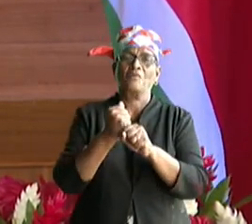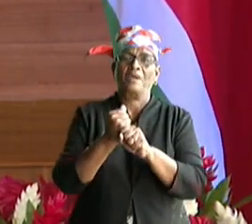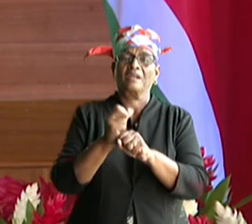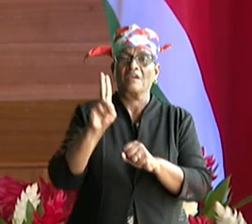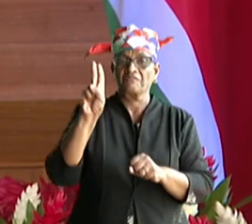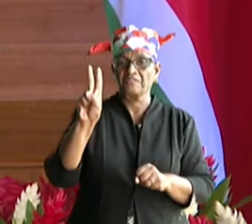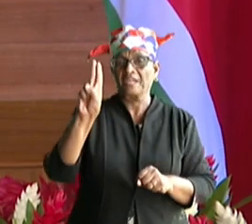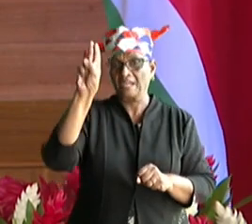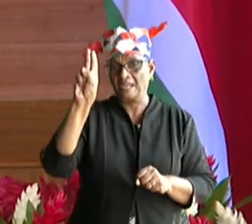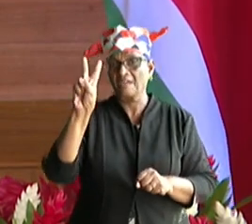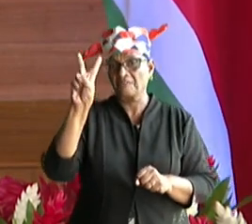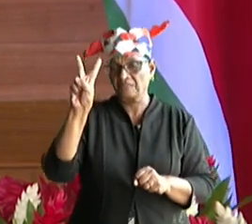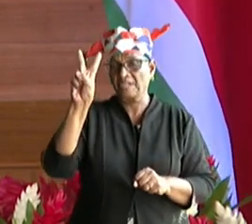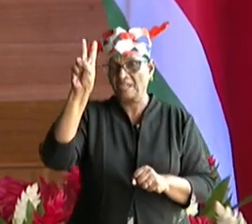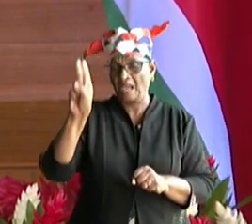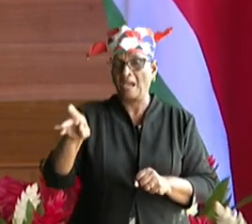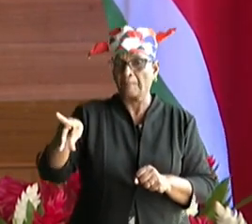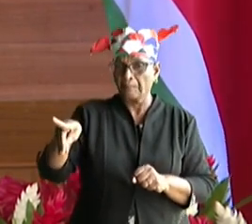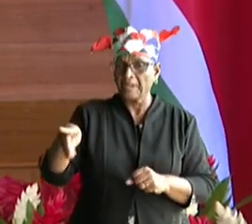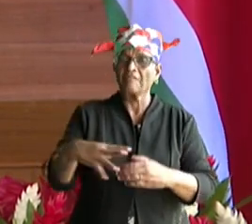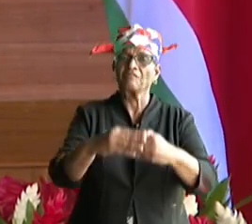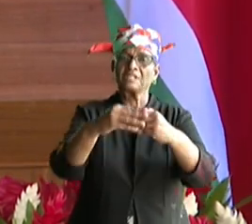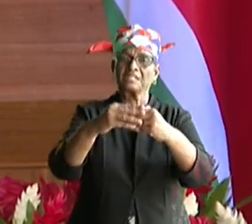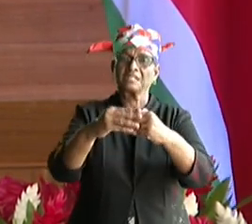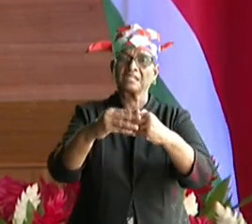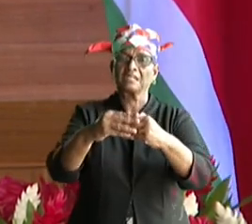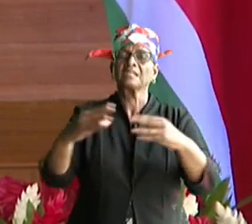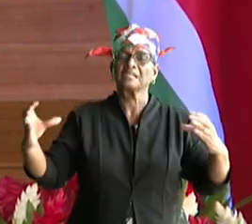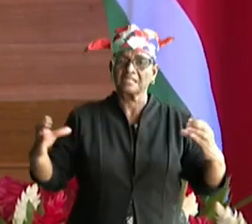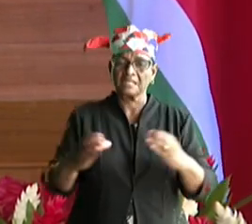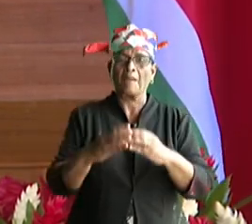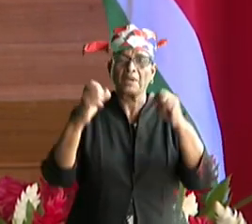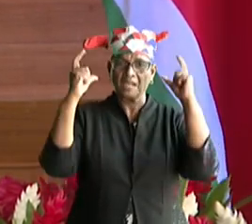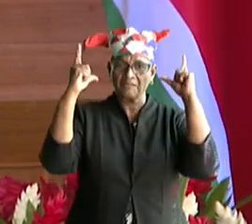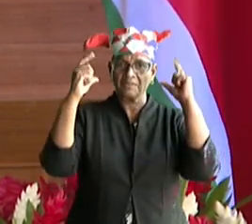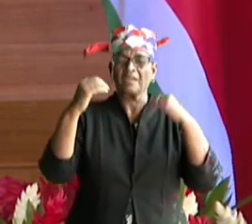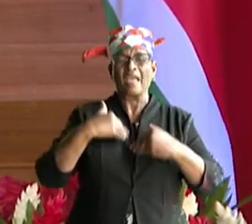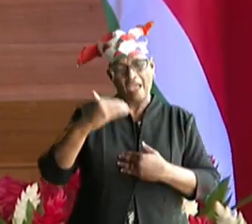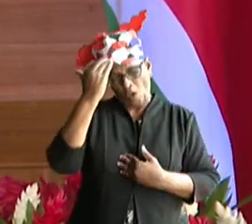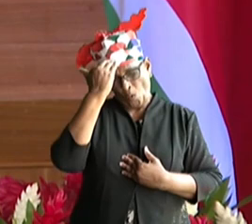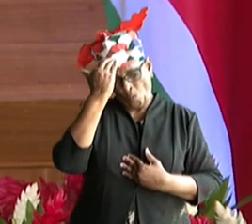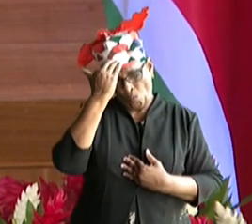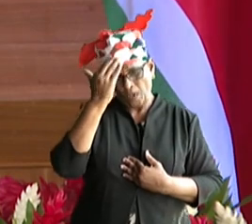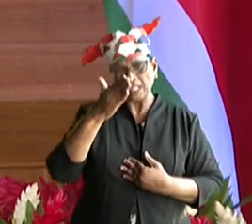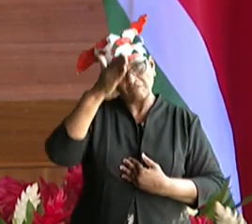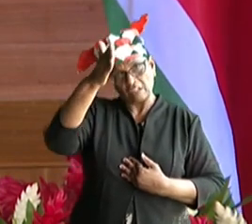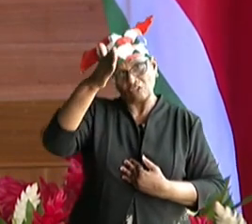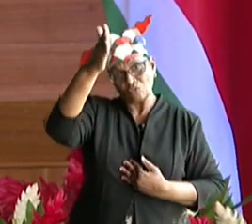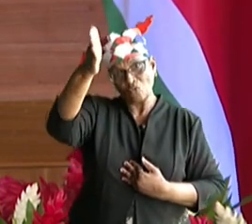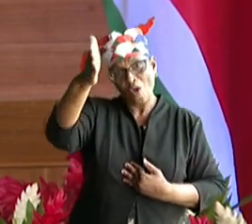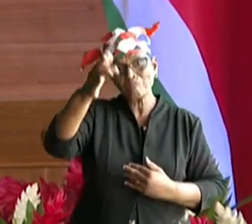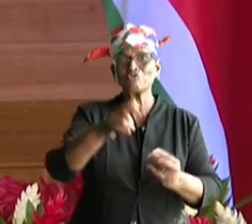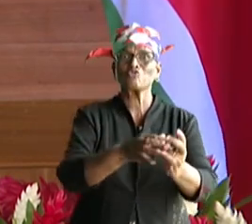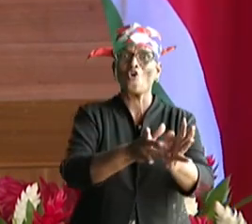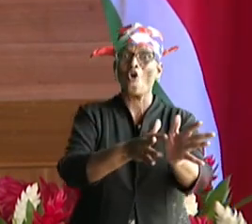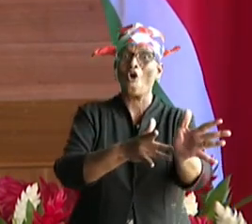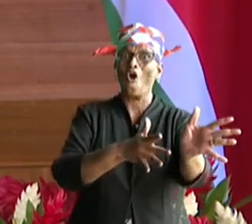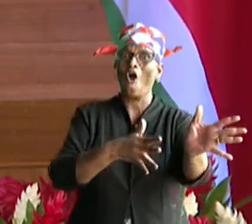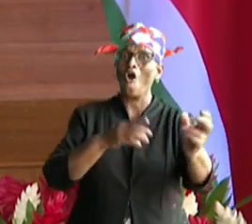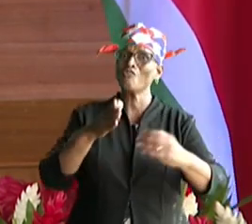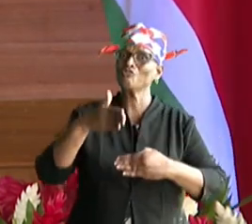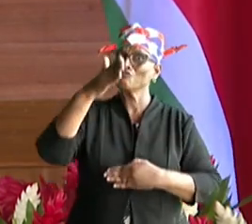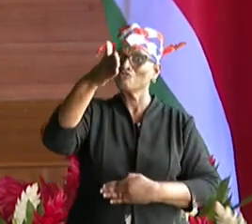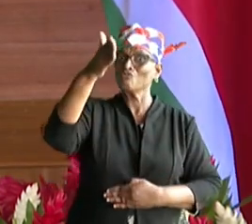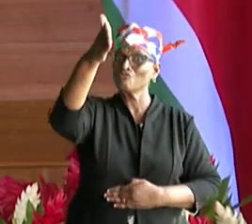feliciteren de samenleving en zijn overtuigd van een gouden toekomst voor Suriname. We